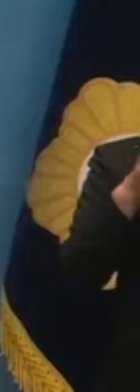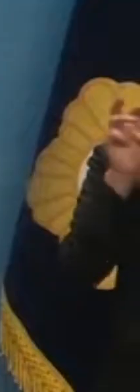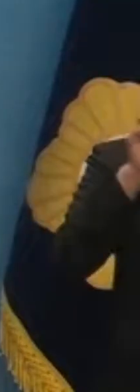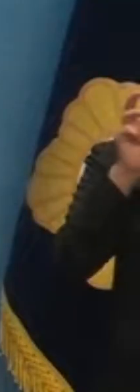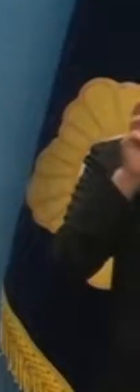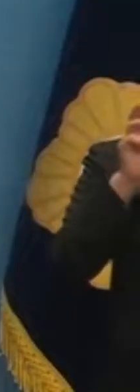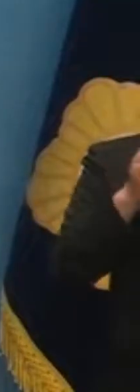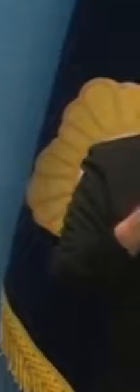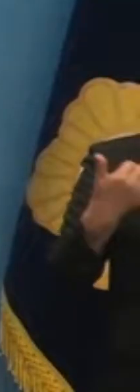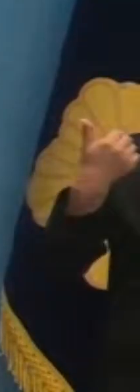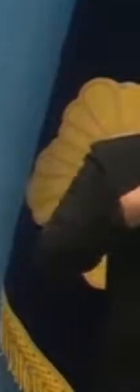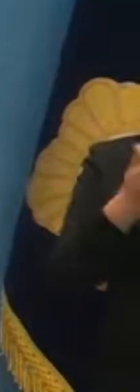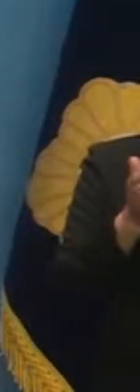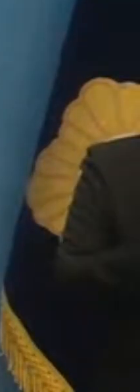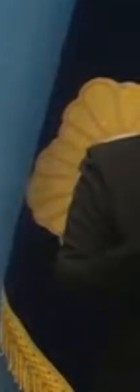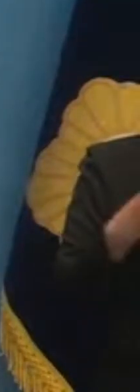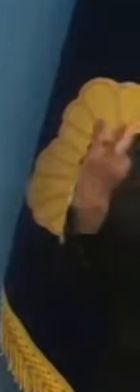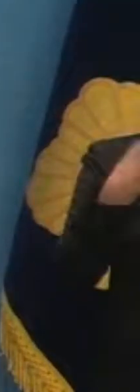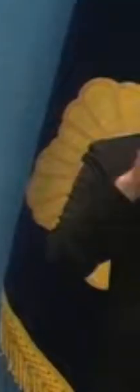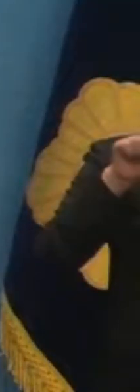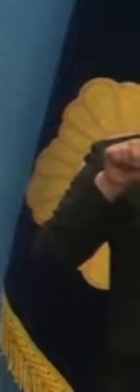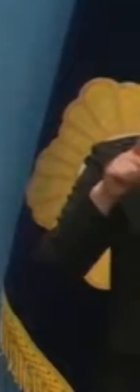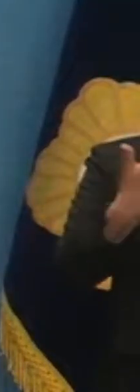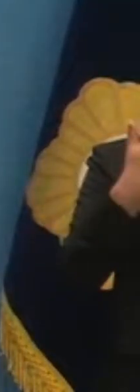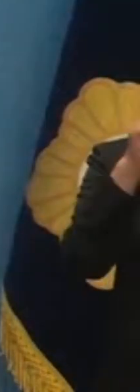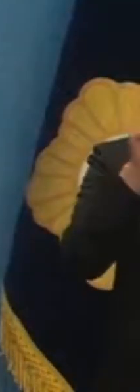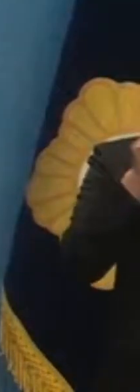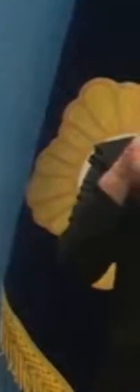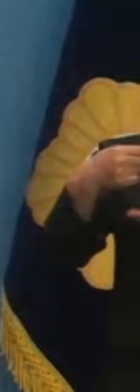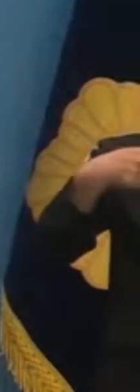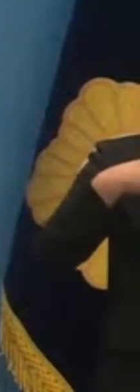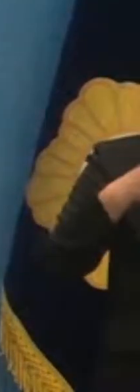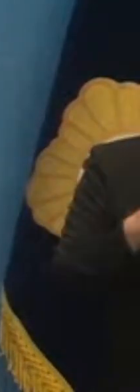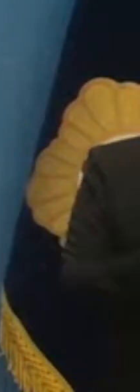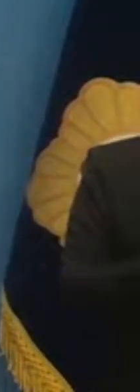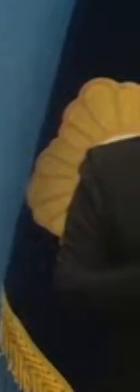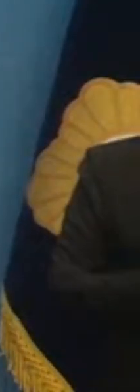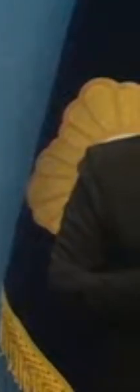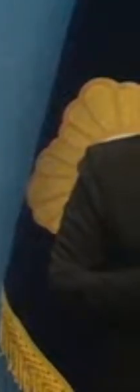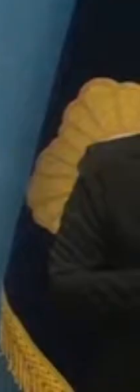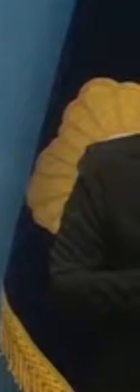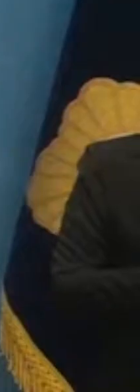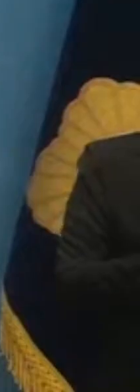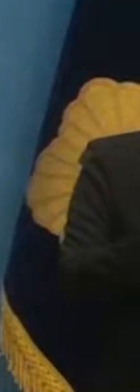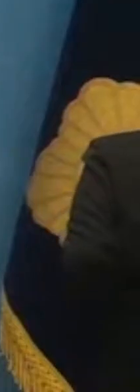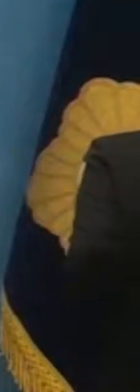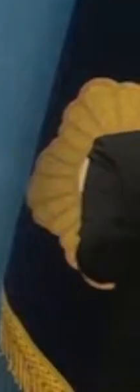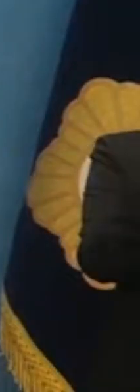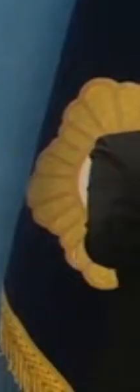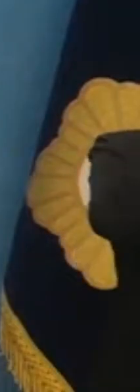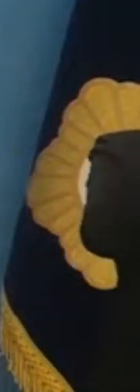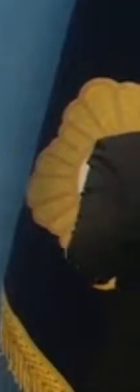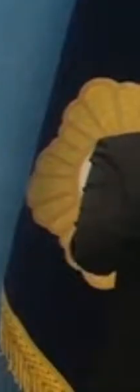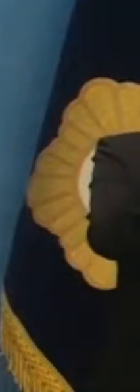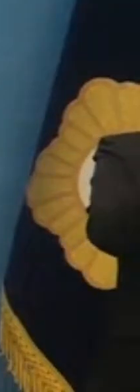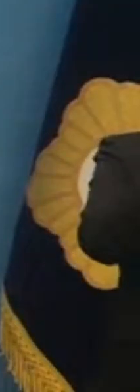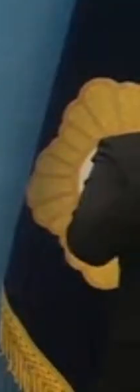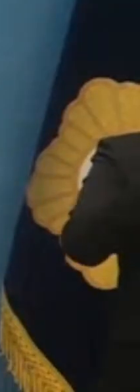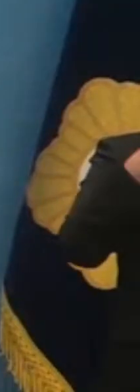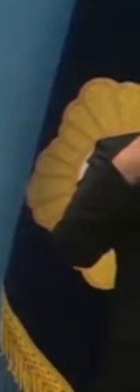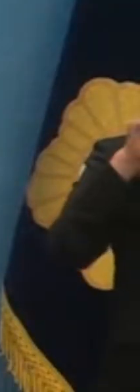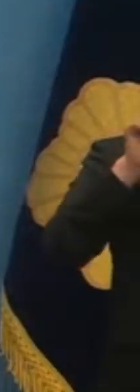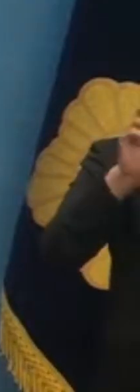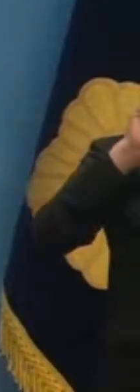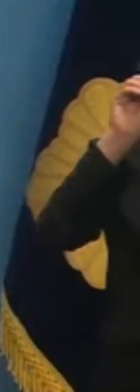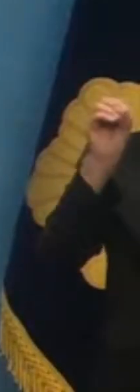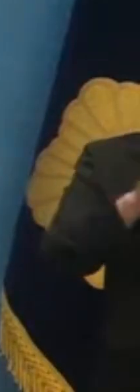6,830명이 방문하였고요. 3,615건의 제보가 접수되었습니다. 매체별로는 네이버 20.72%로